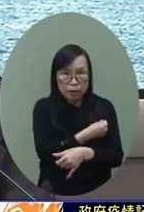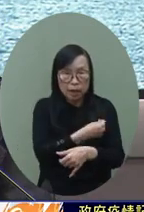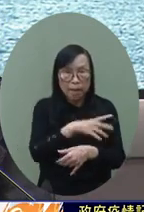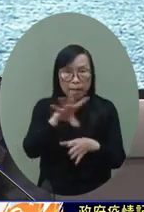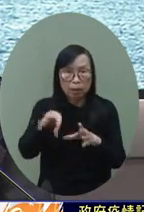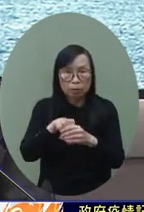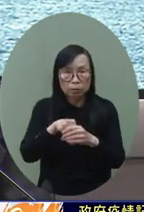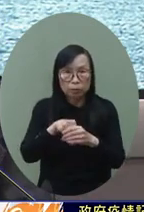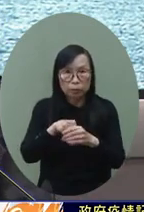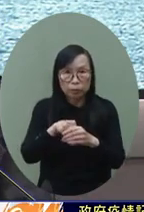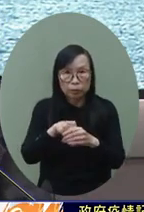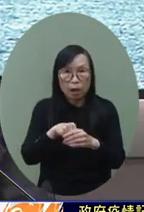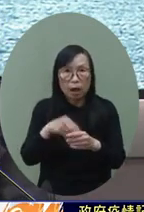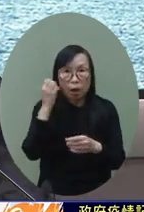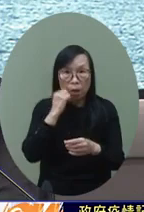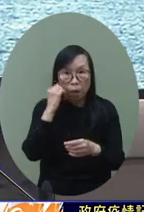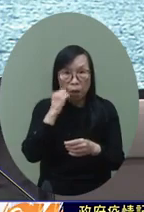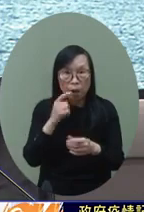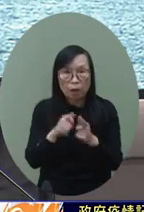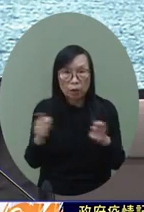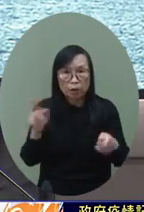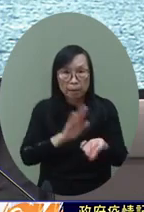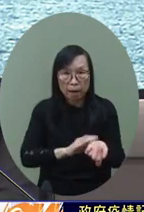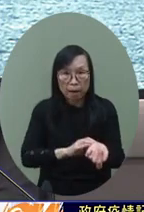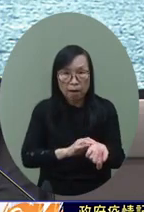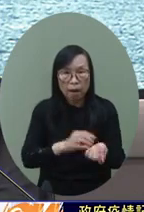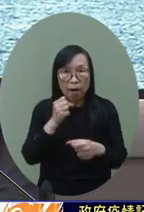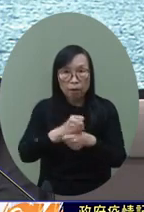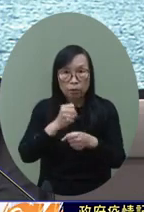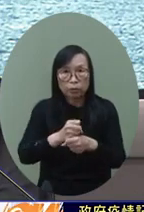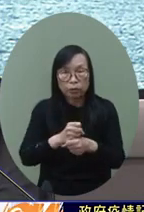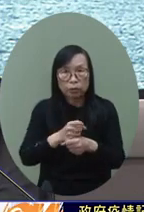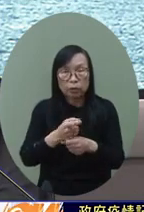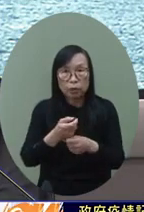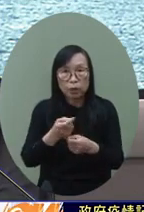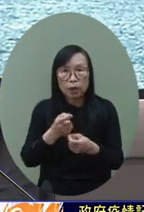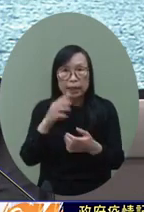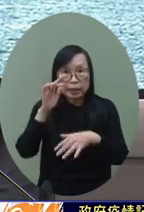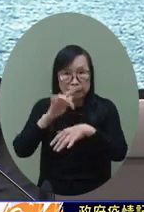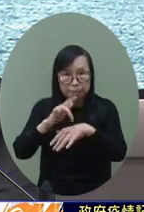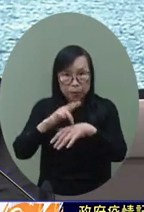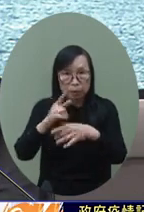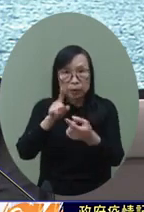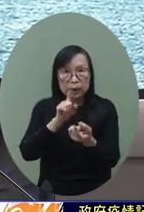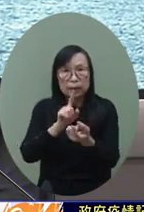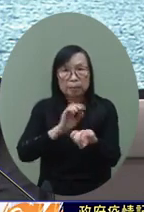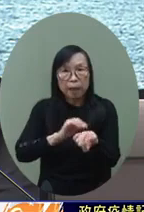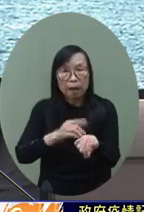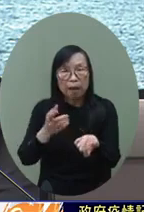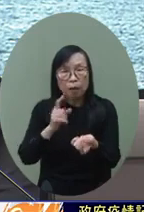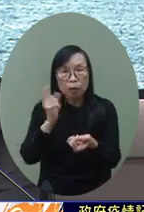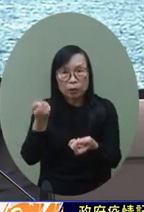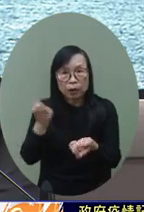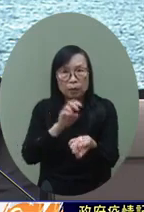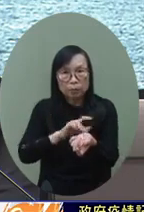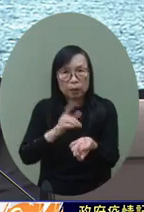括譬如佢係長者啦，佢長期病患啦，佢嘅工作係容易去接觸到惹到呢個病，又或者有一